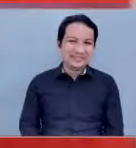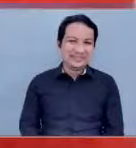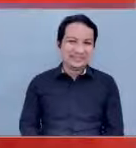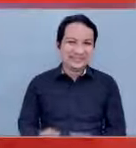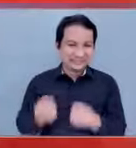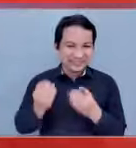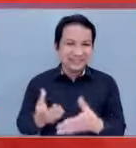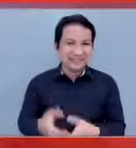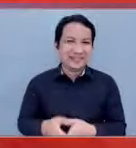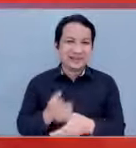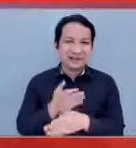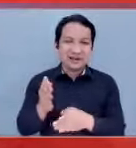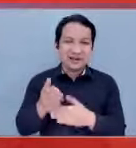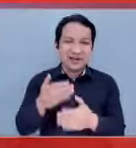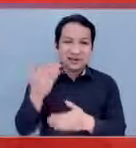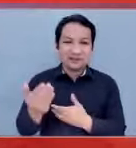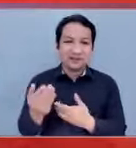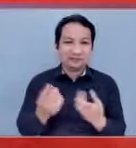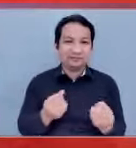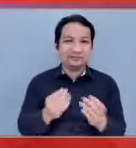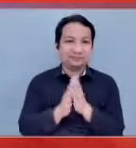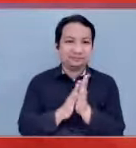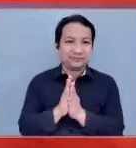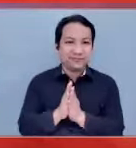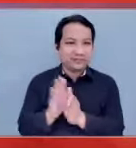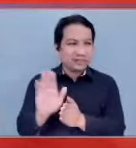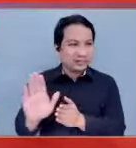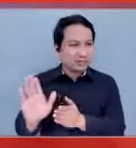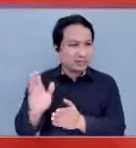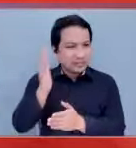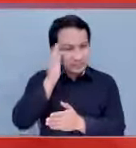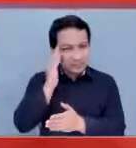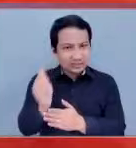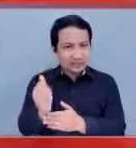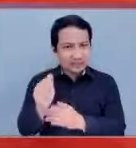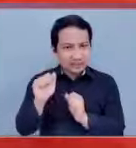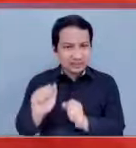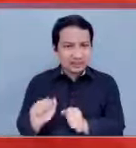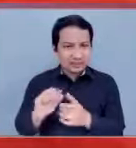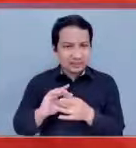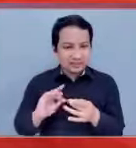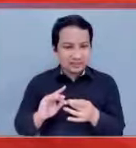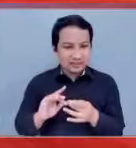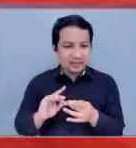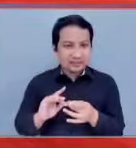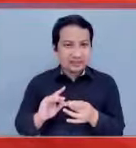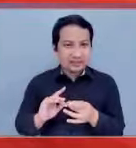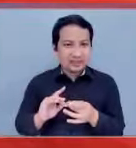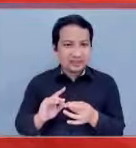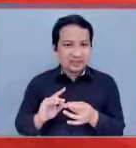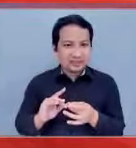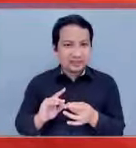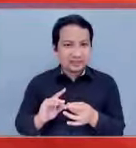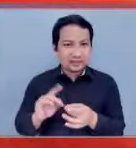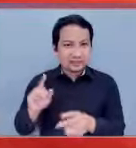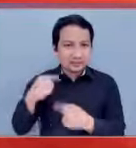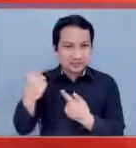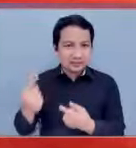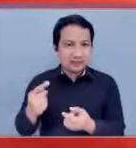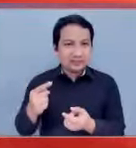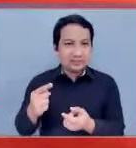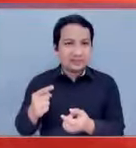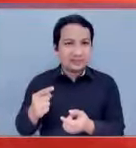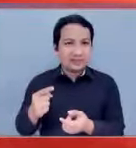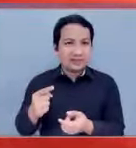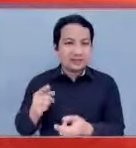Joseph, what's next for you? Kasi I'm so excited. I know, alam mo, pwede flex ko lang si Joseph kasi Joseph seems like a very, very modest person. No? Pero